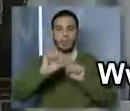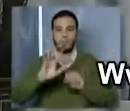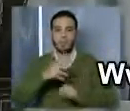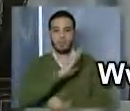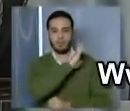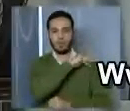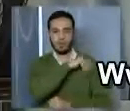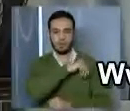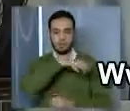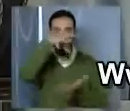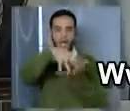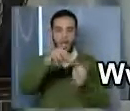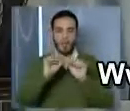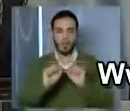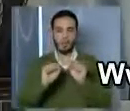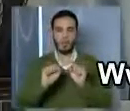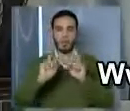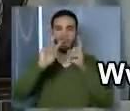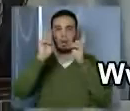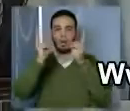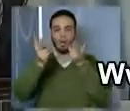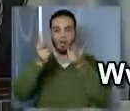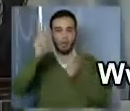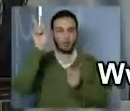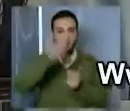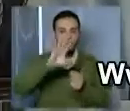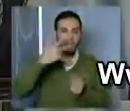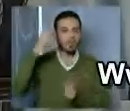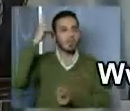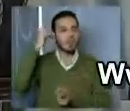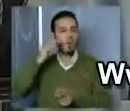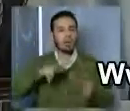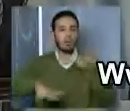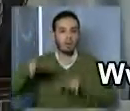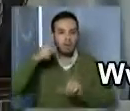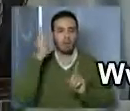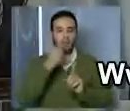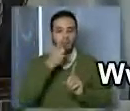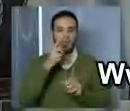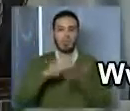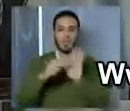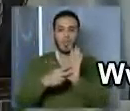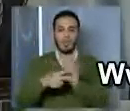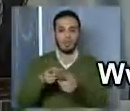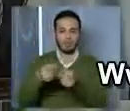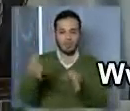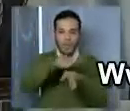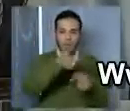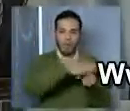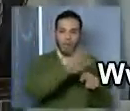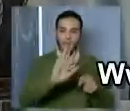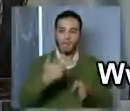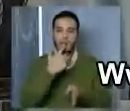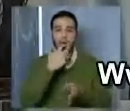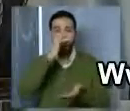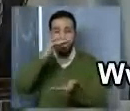فلسطينية، وبدأ العالم كله يشوف صورة إسرائيل المزيفة لما كانوا بيضربوا الأطفال بالحجارة